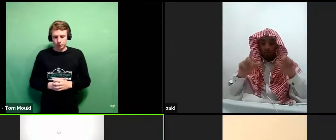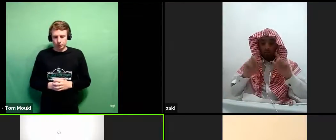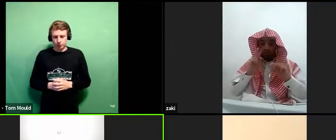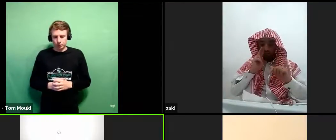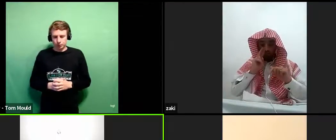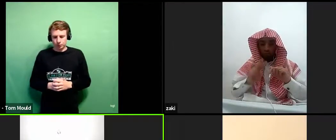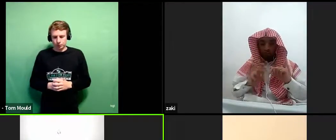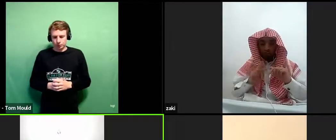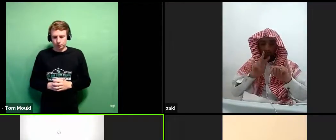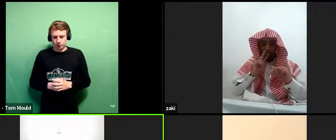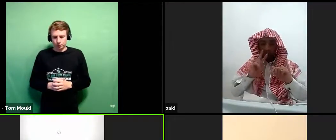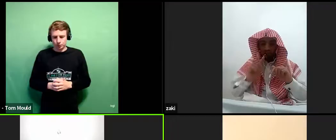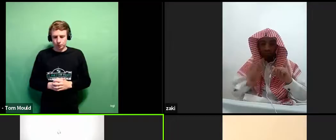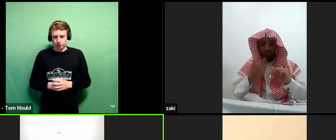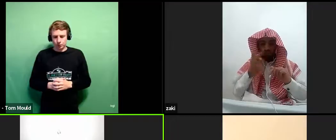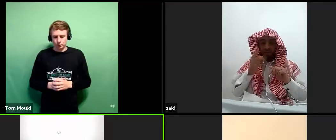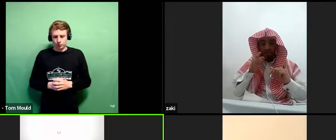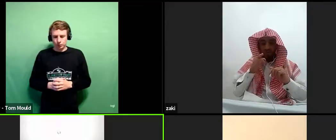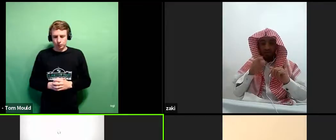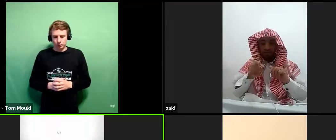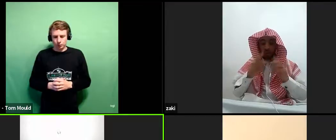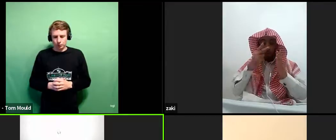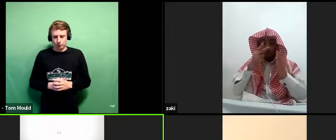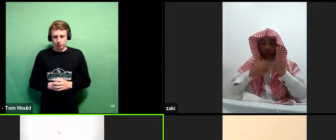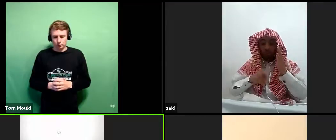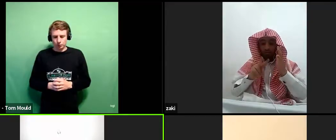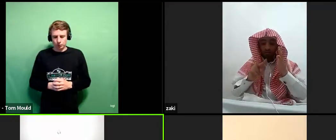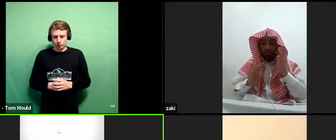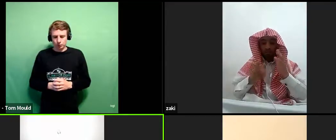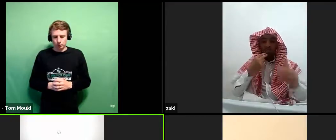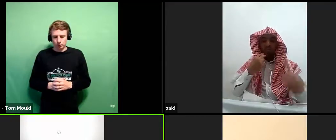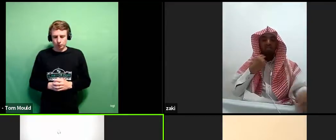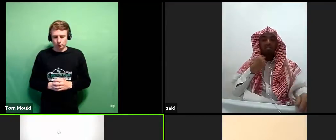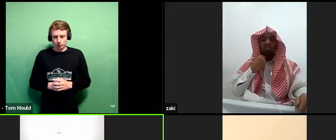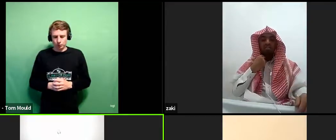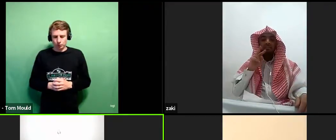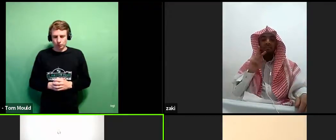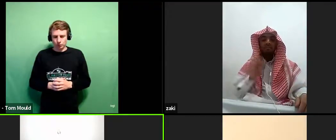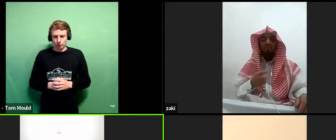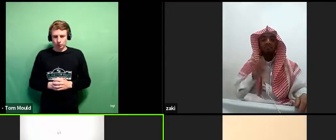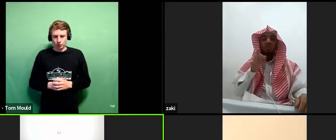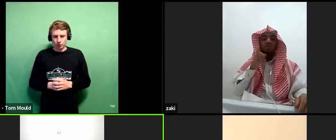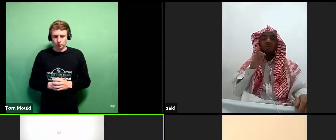إِثْمُهُ عَلَى الَّذِينَ يُبَدِّلُونَهُ